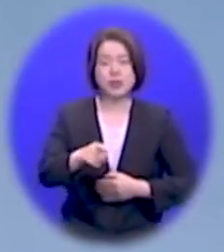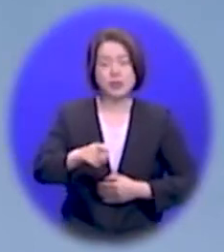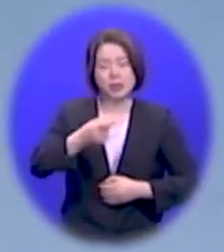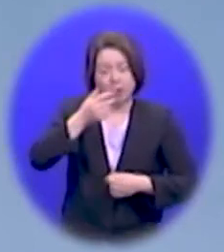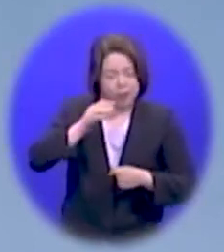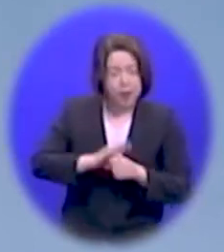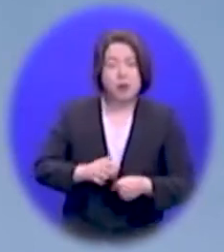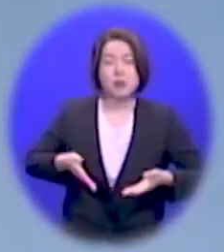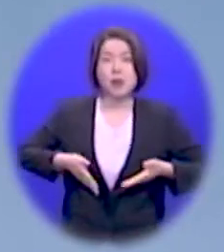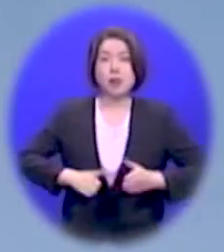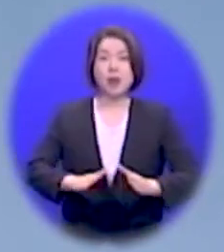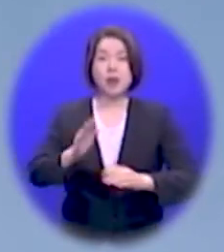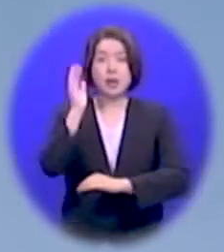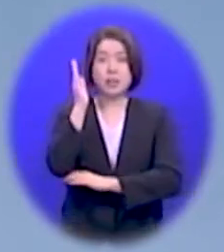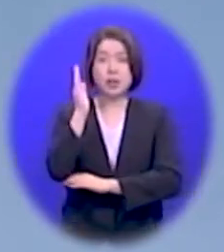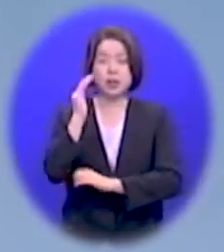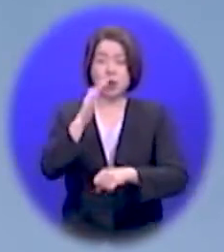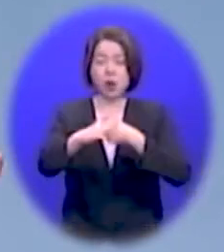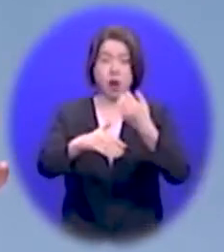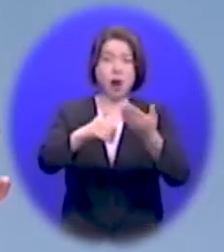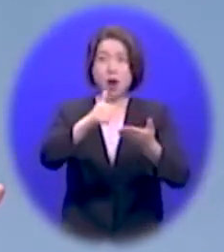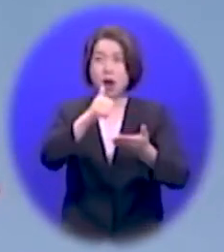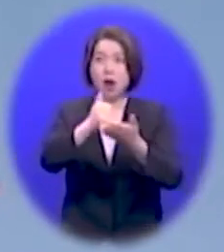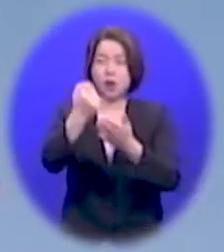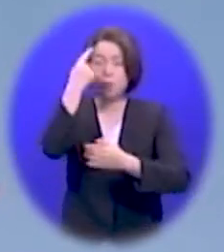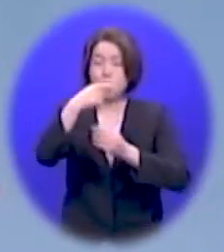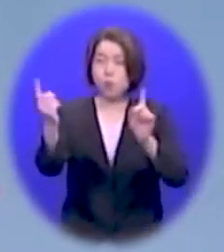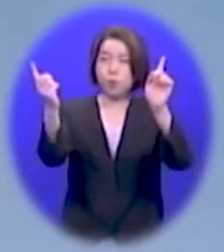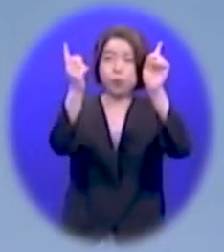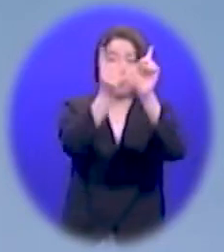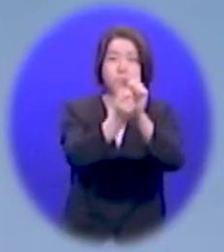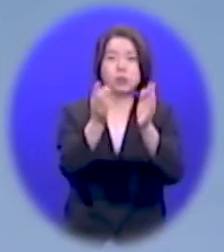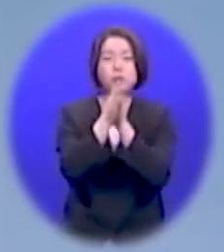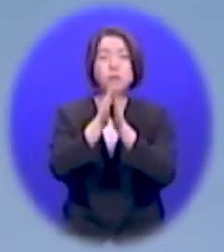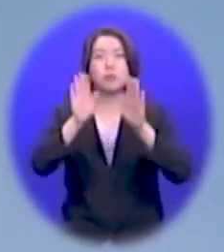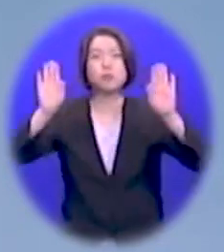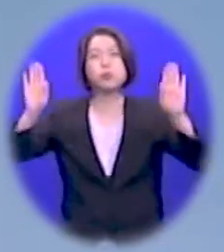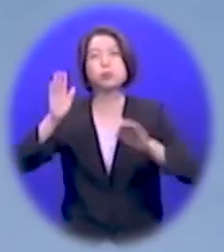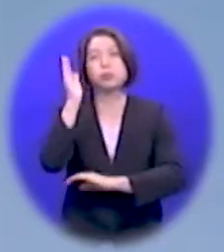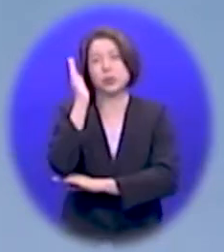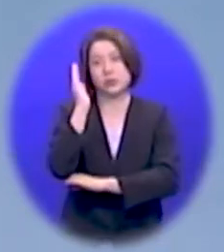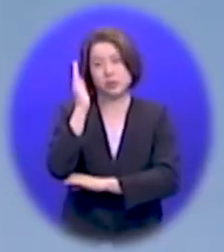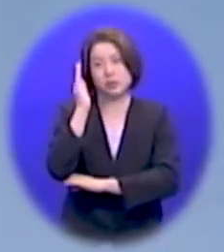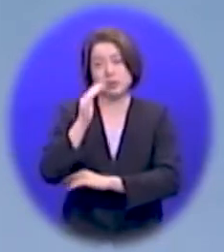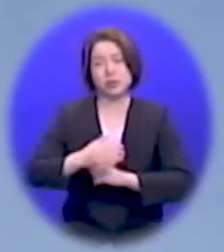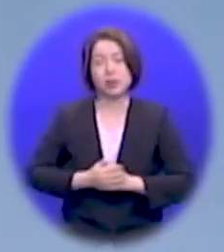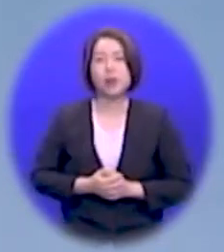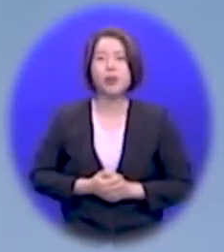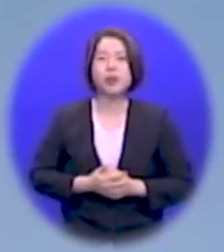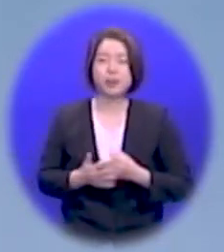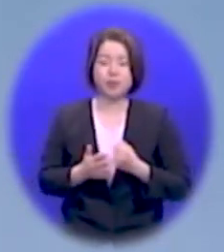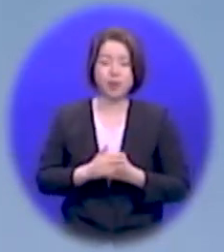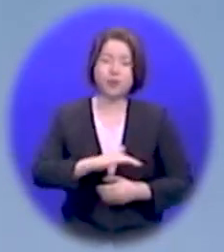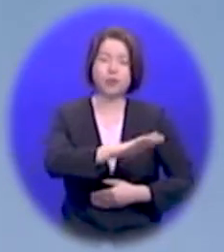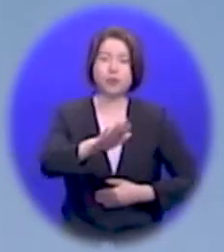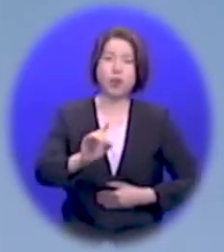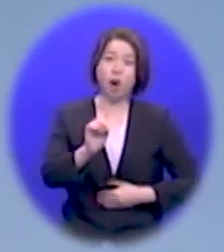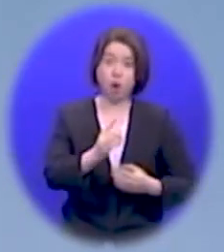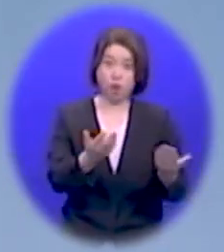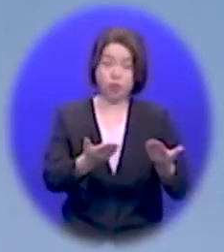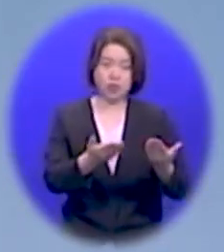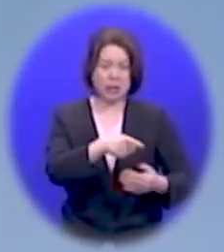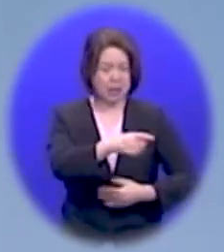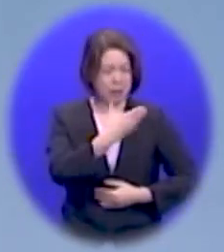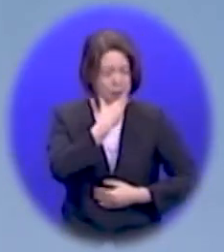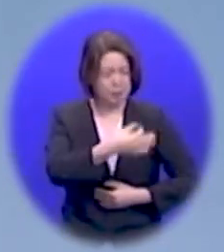이야기가 하나님과 대면 했던 모세의 이야기입니다 그러니 우리가 어떤 일을 불행하다